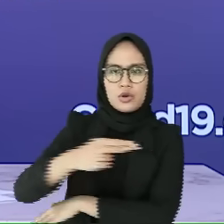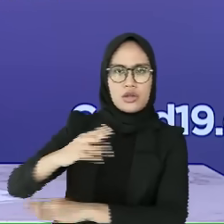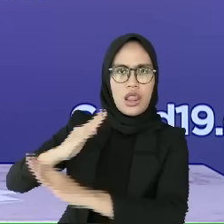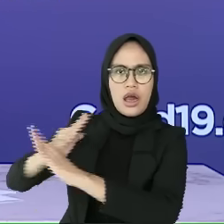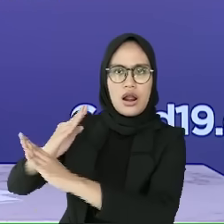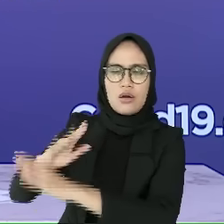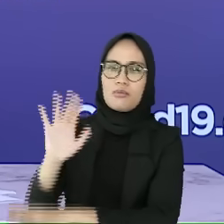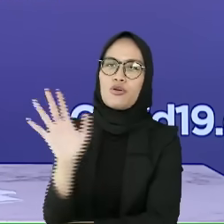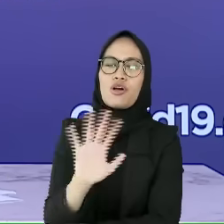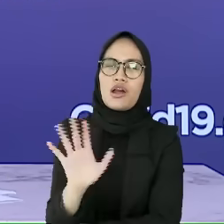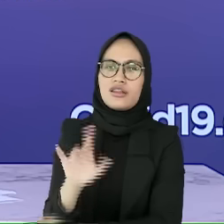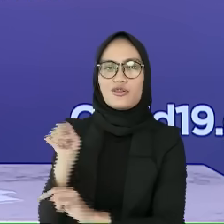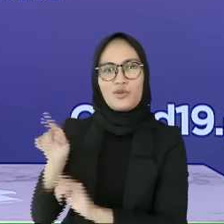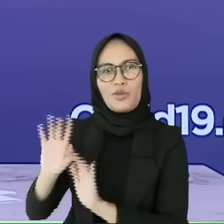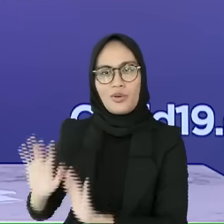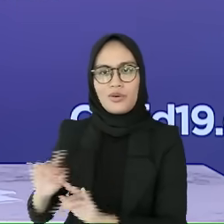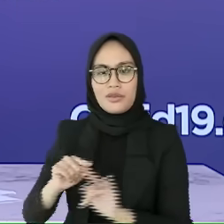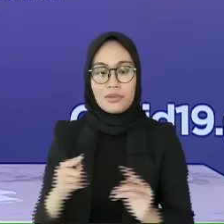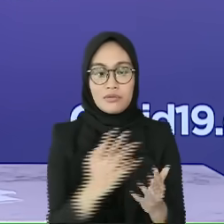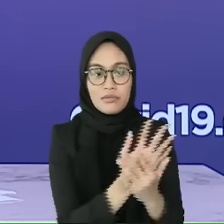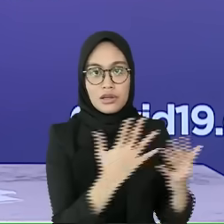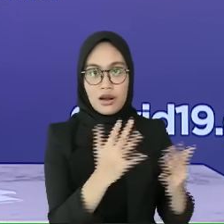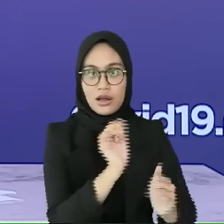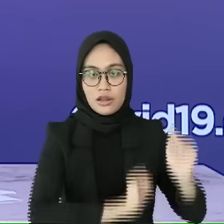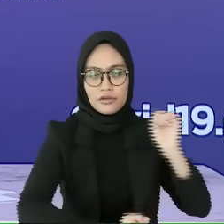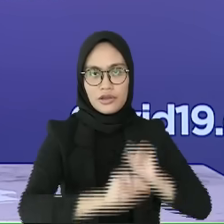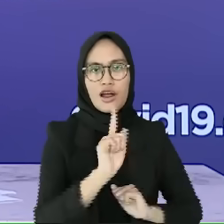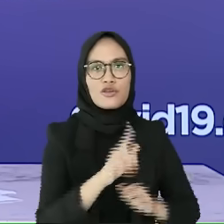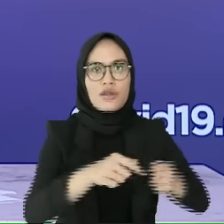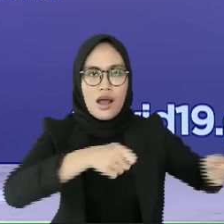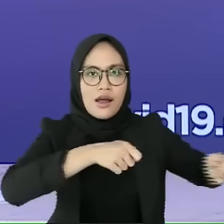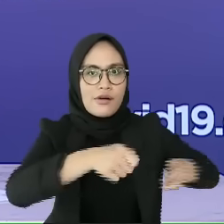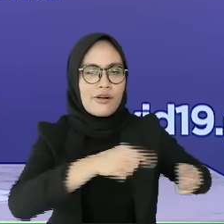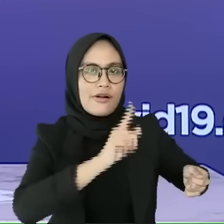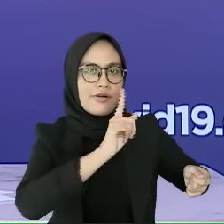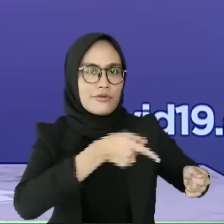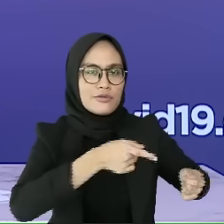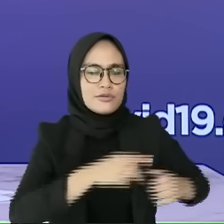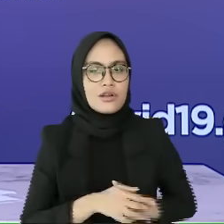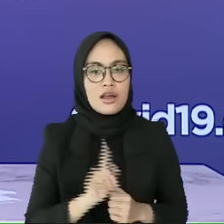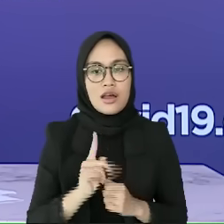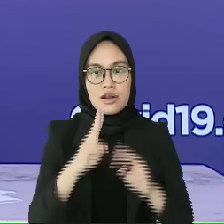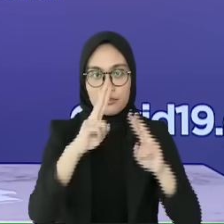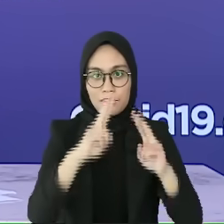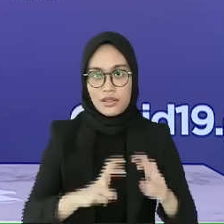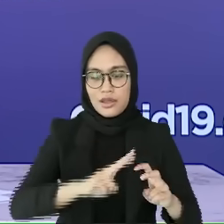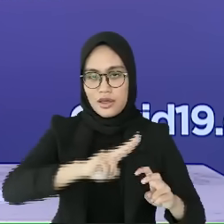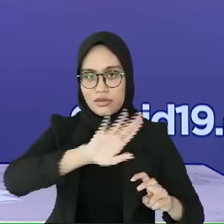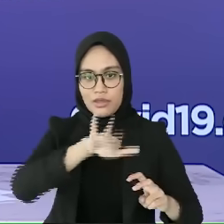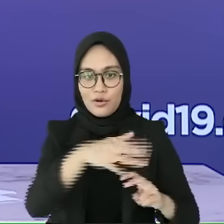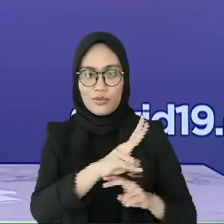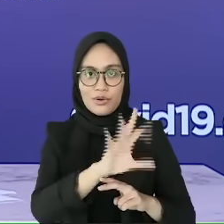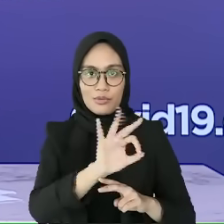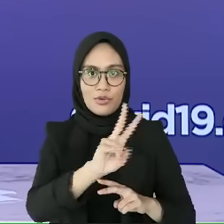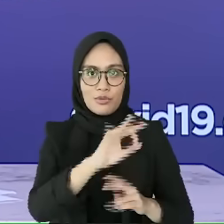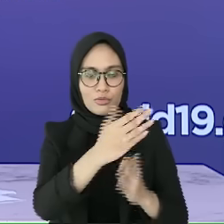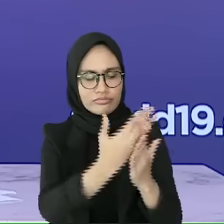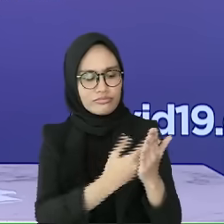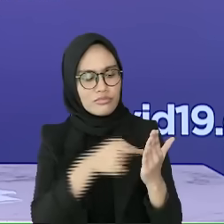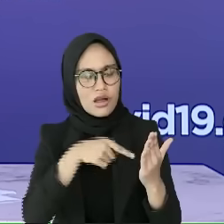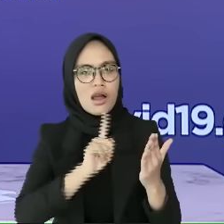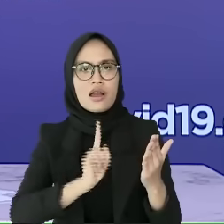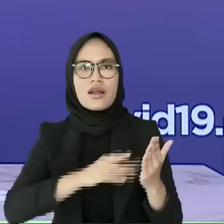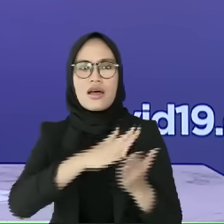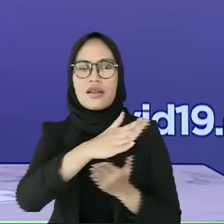domestik di dalam negeri. Temuan oleh Linka et al. Tahun 2020 menggunakan data dari